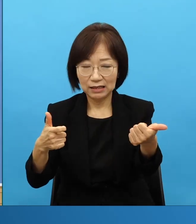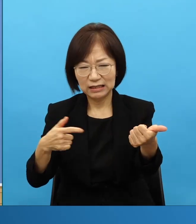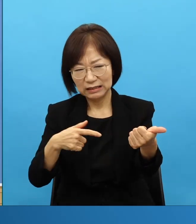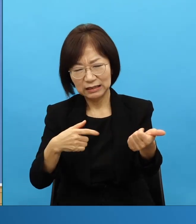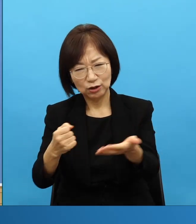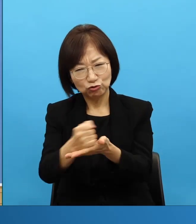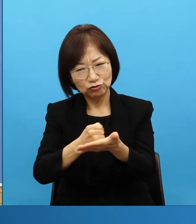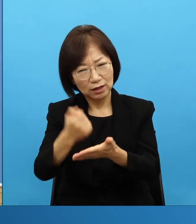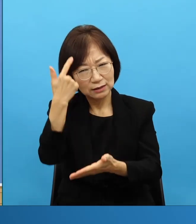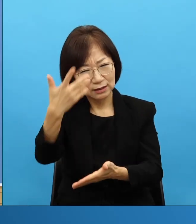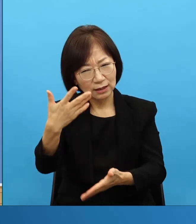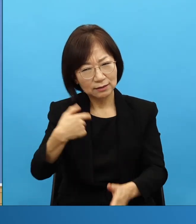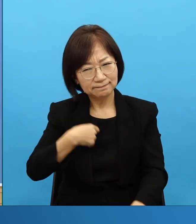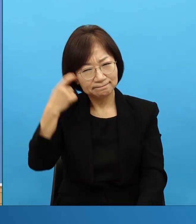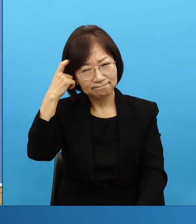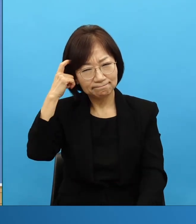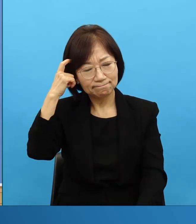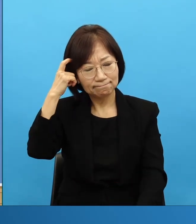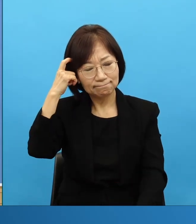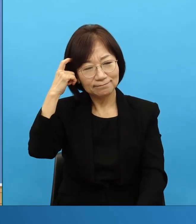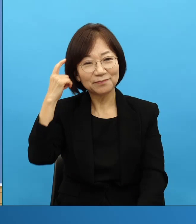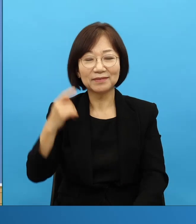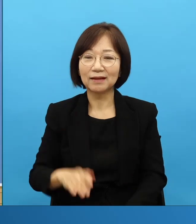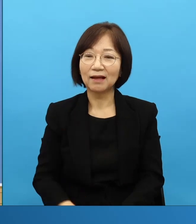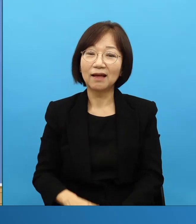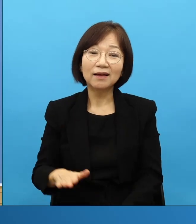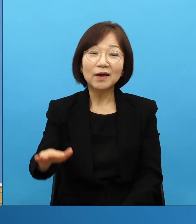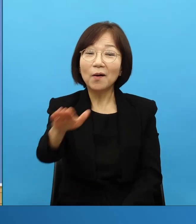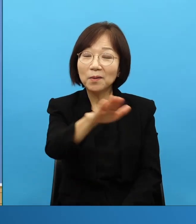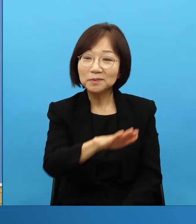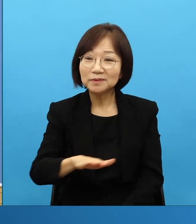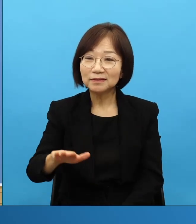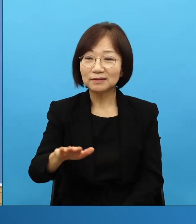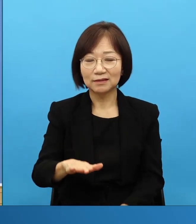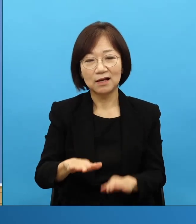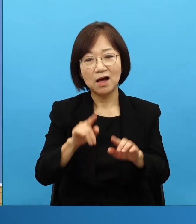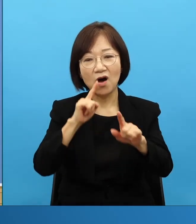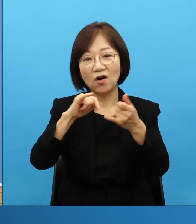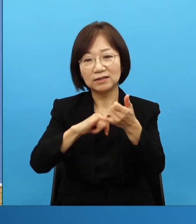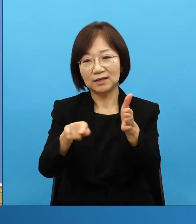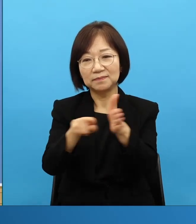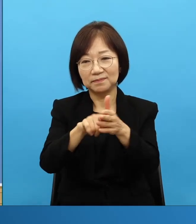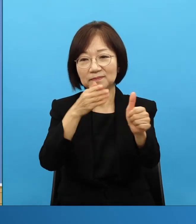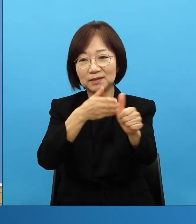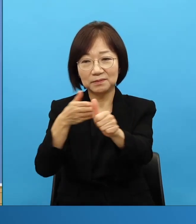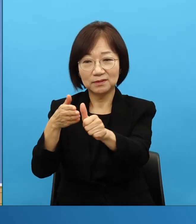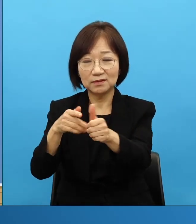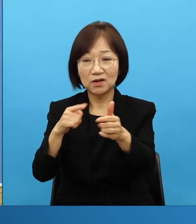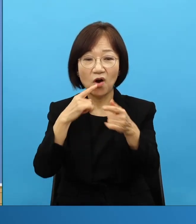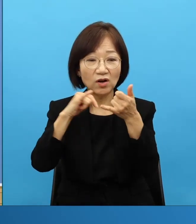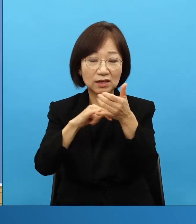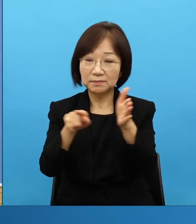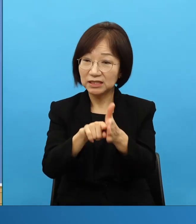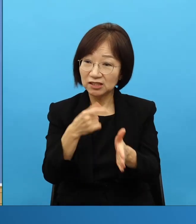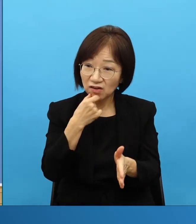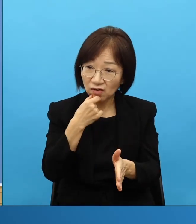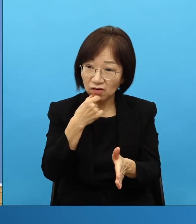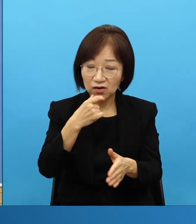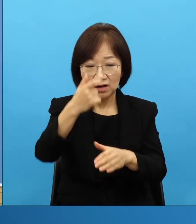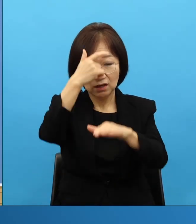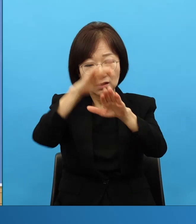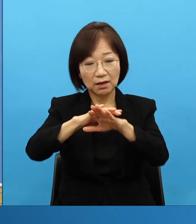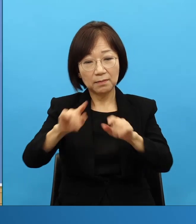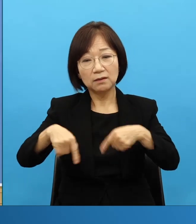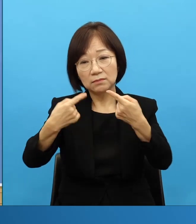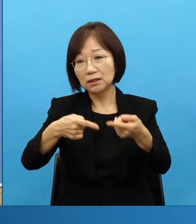coincidence. 여러분이 지금 이 언약을 믿으셔야 돼요. You must 안 그러면 believe in this 예배드릴 필요 covenant. 없죠. If 뭘로 not, 예배드려 옵니까? there's no point of you receiving 아니